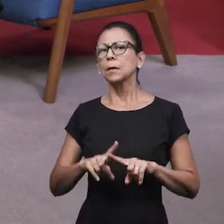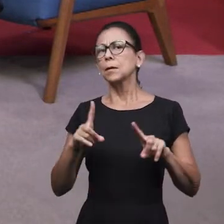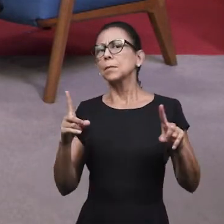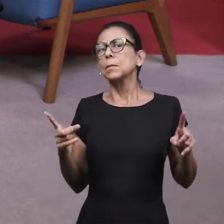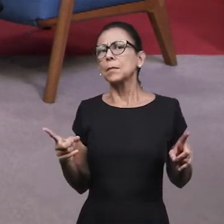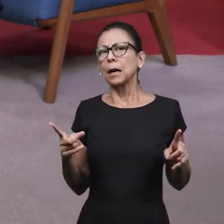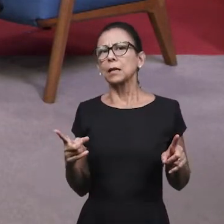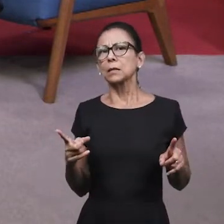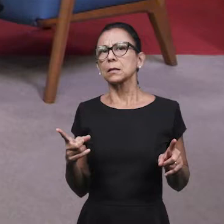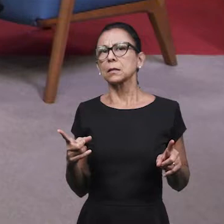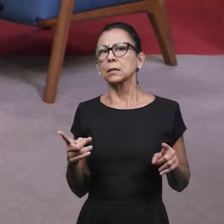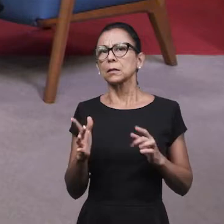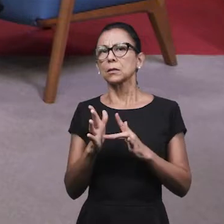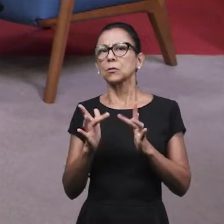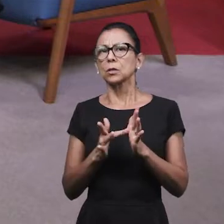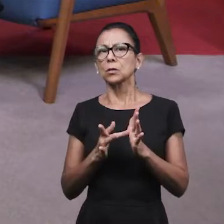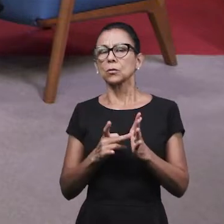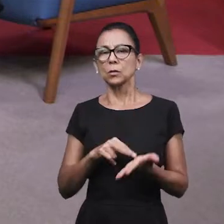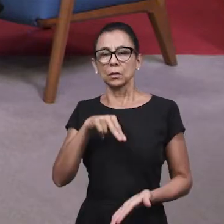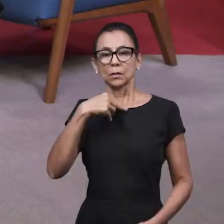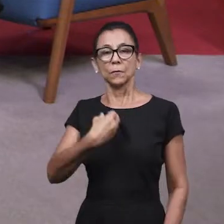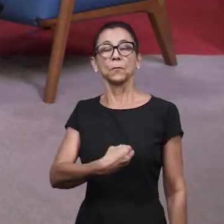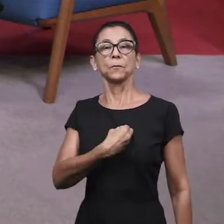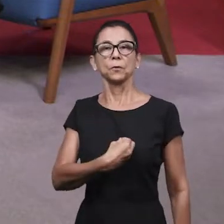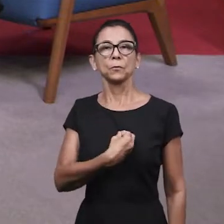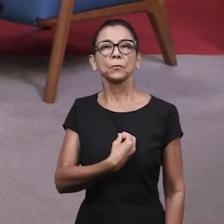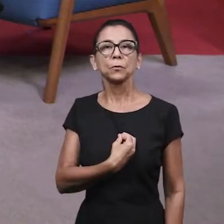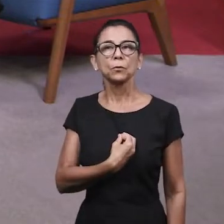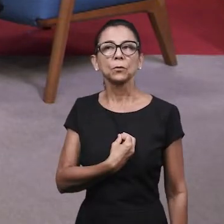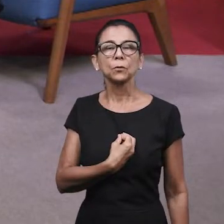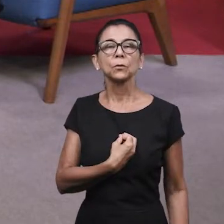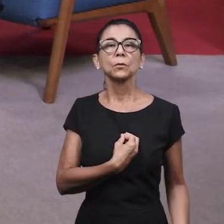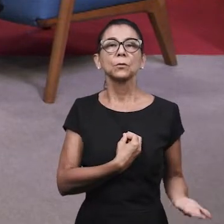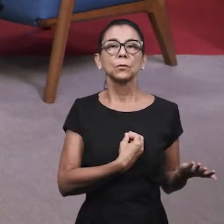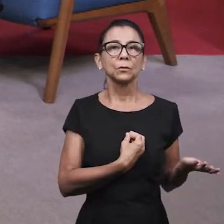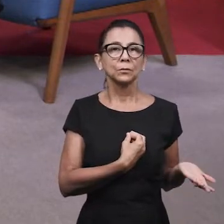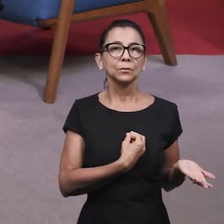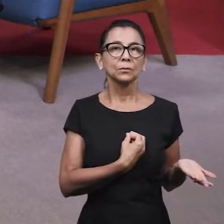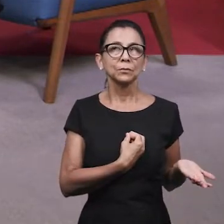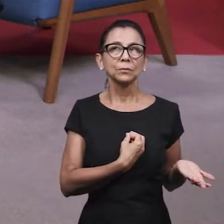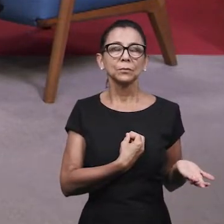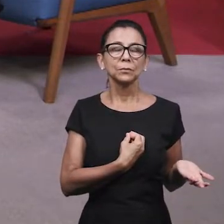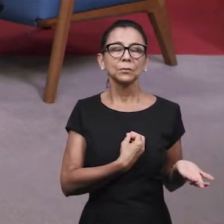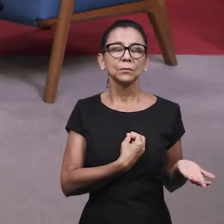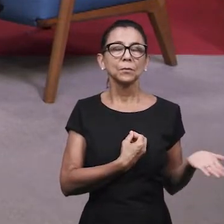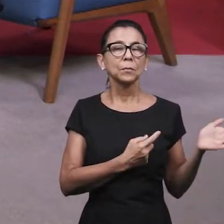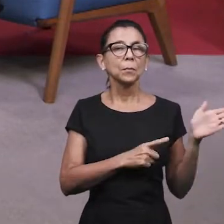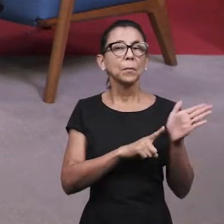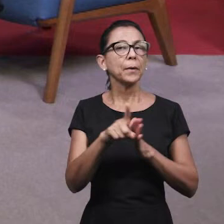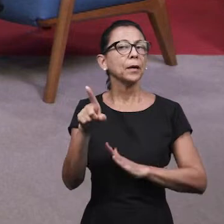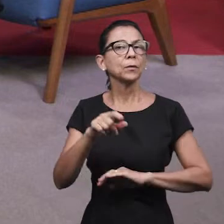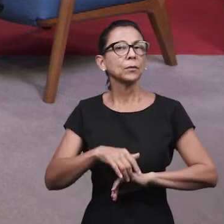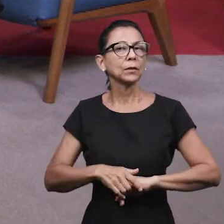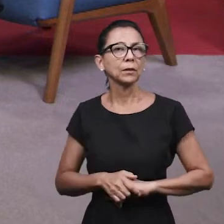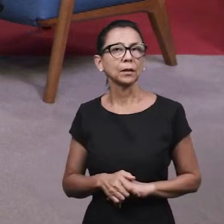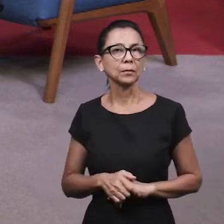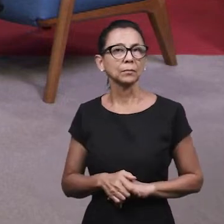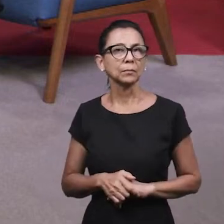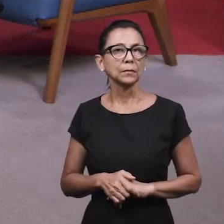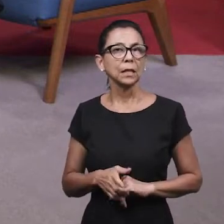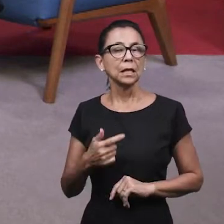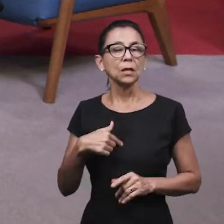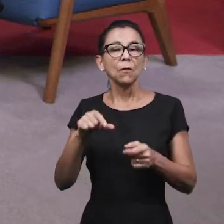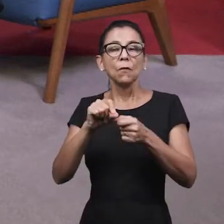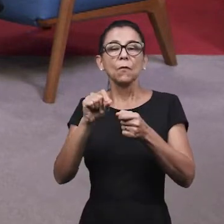ressuscité. Et une question, qu'est-ce que je suis en train de faire avec la résurrection de Jésus? Quelle est